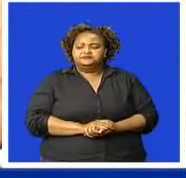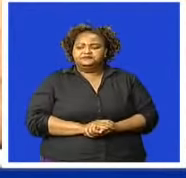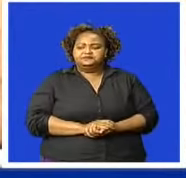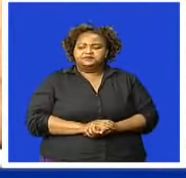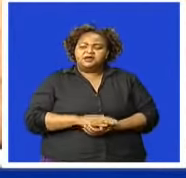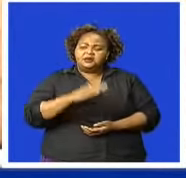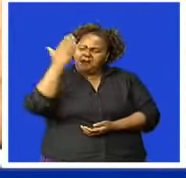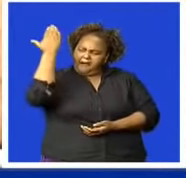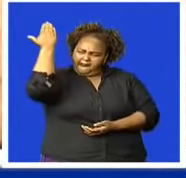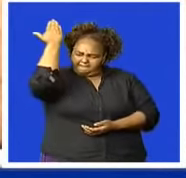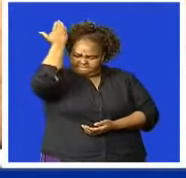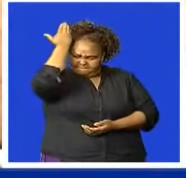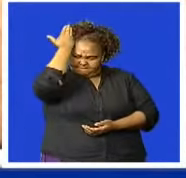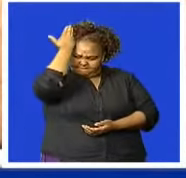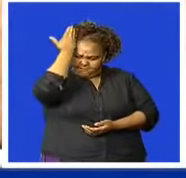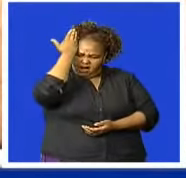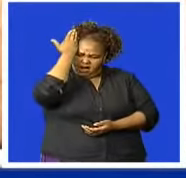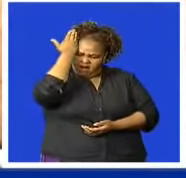Ngalimele ke lanhloko.